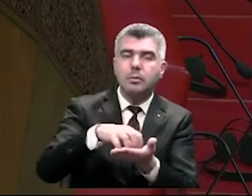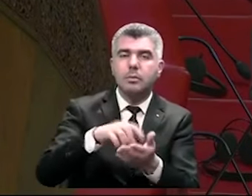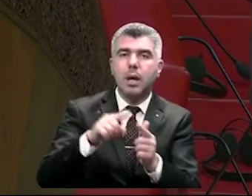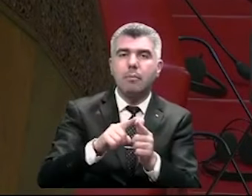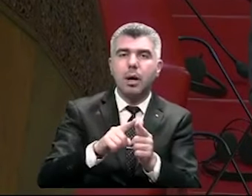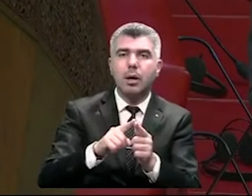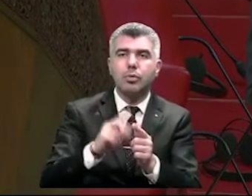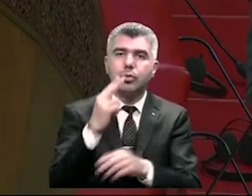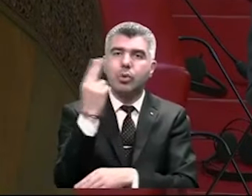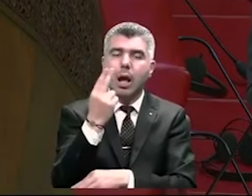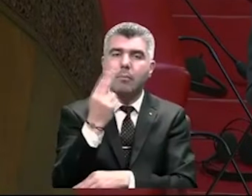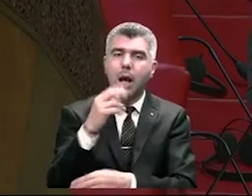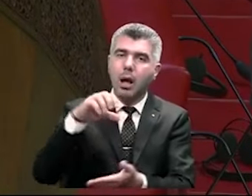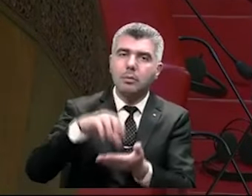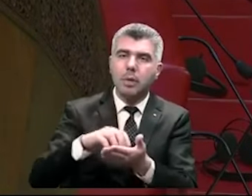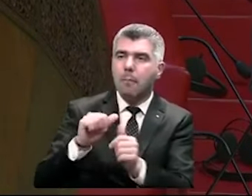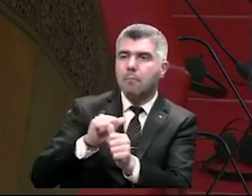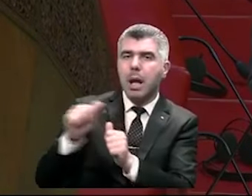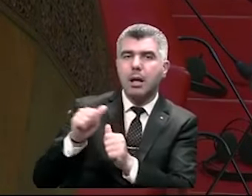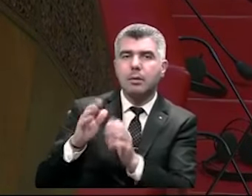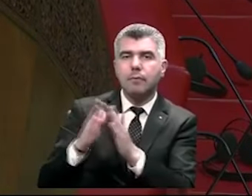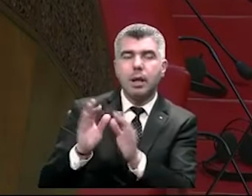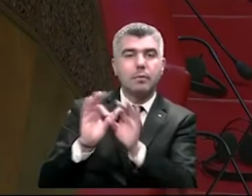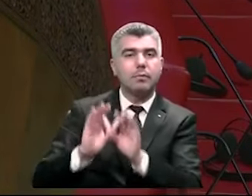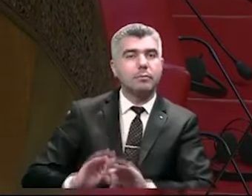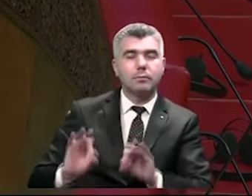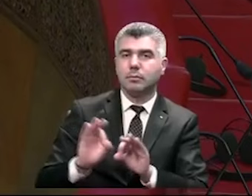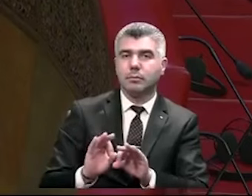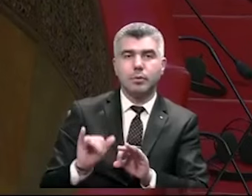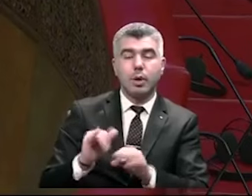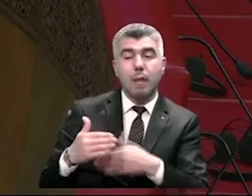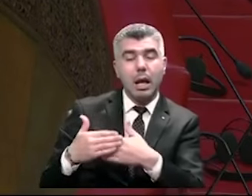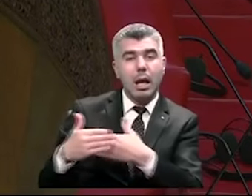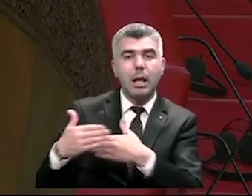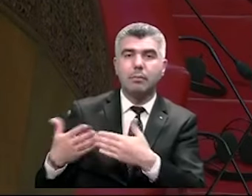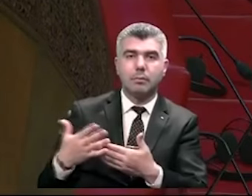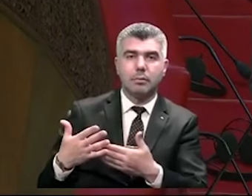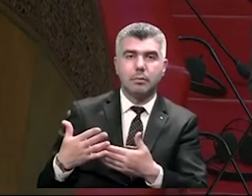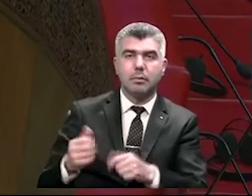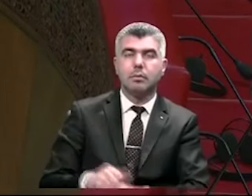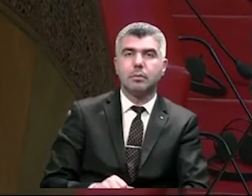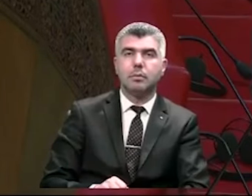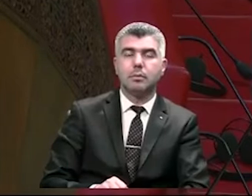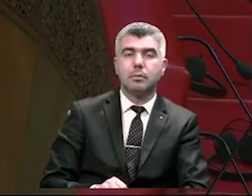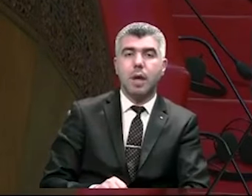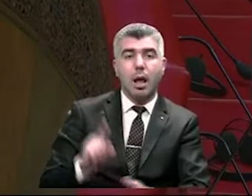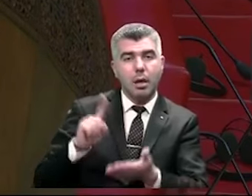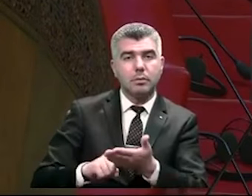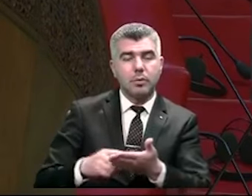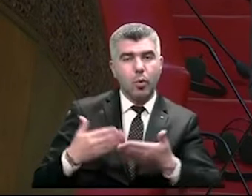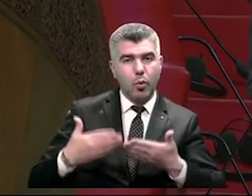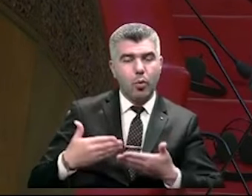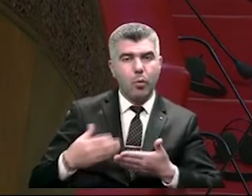الجمعيه هي صلب المشاكل عننا اليوم وهذ فرصه هذه فرصه باش نتوجه لكم